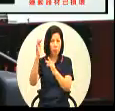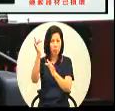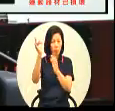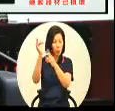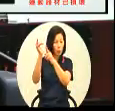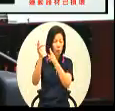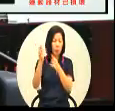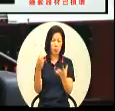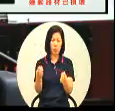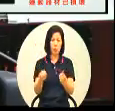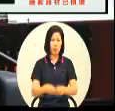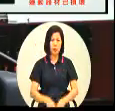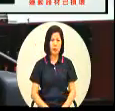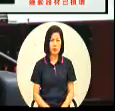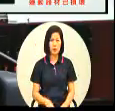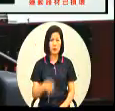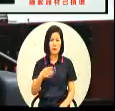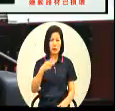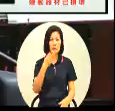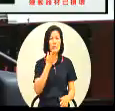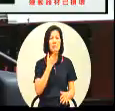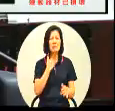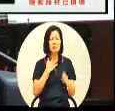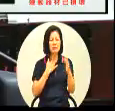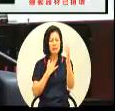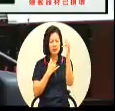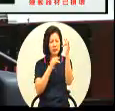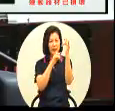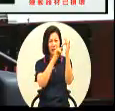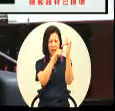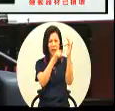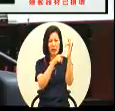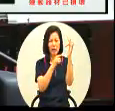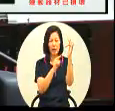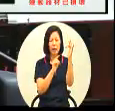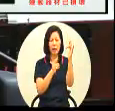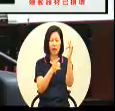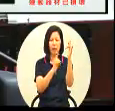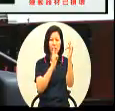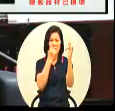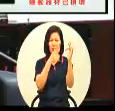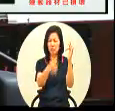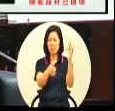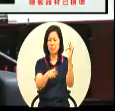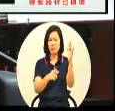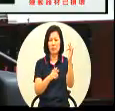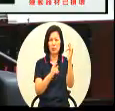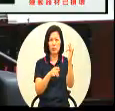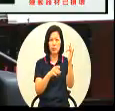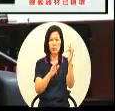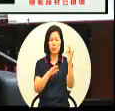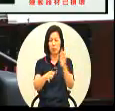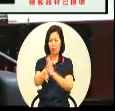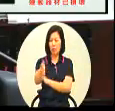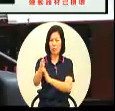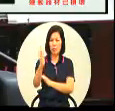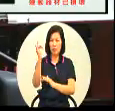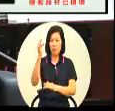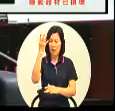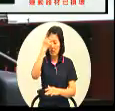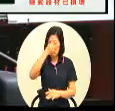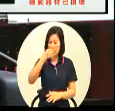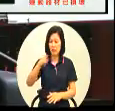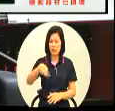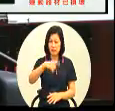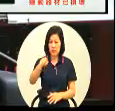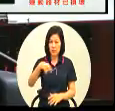到枯树一棵不止一棵，我们看到右手边的让我们一些老大人，包括老